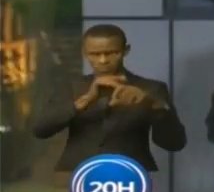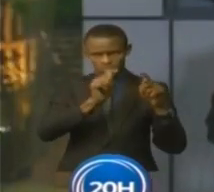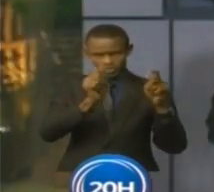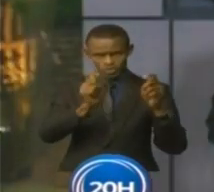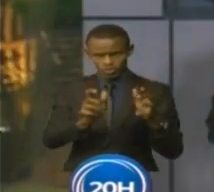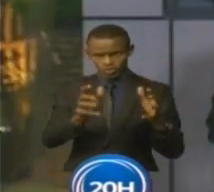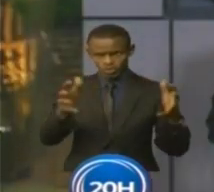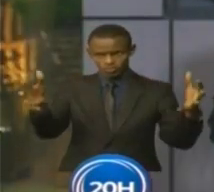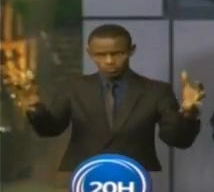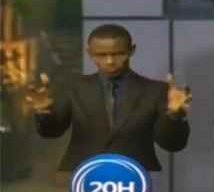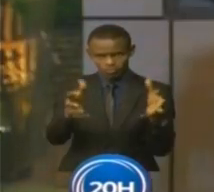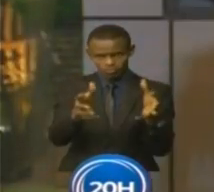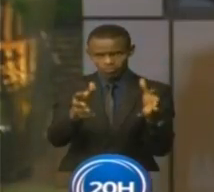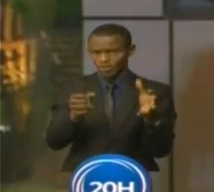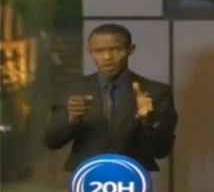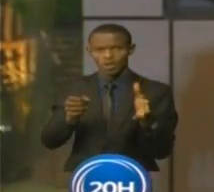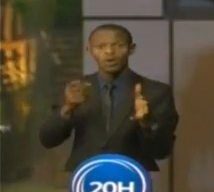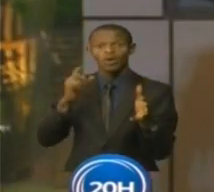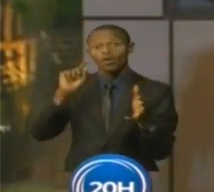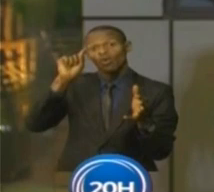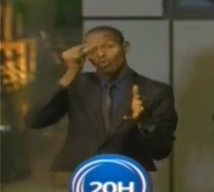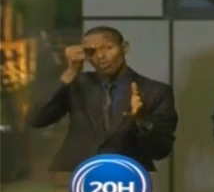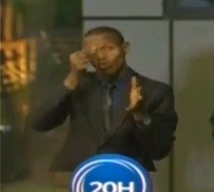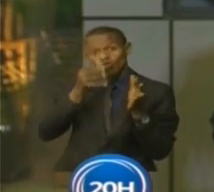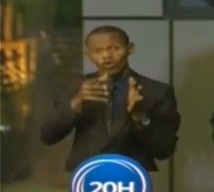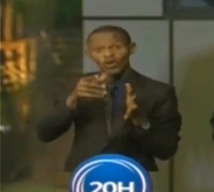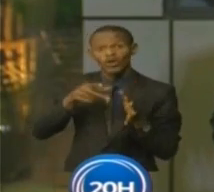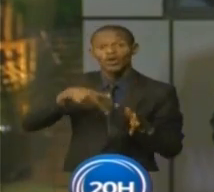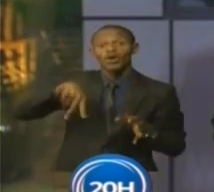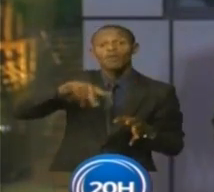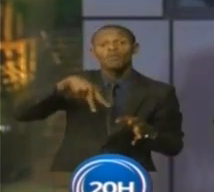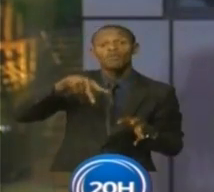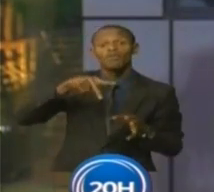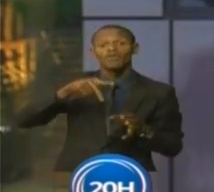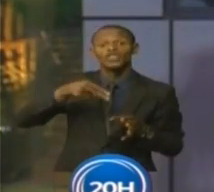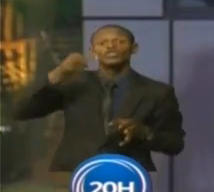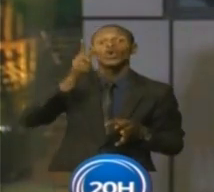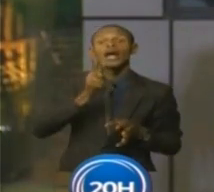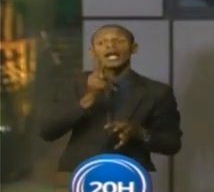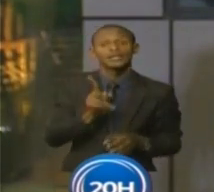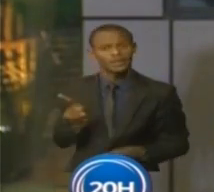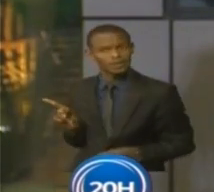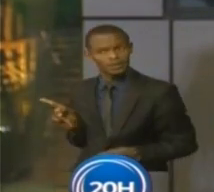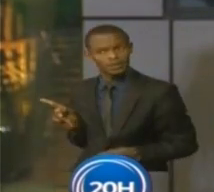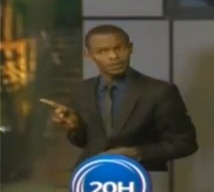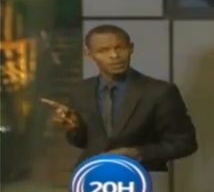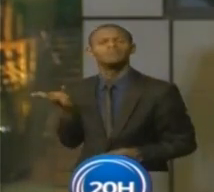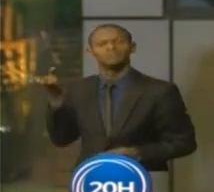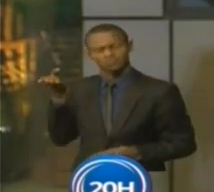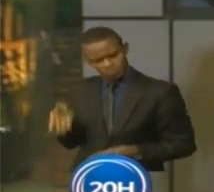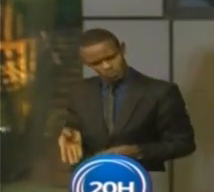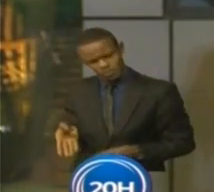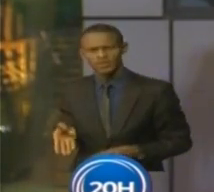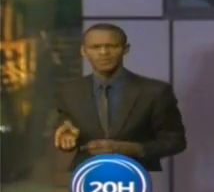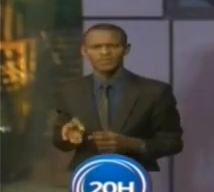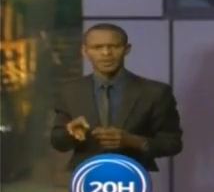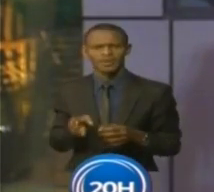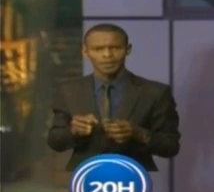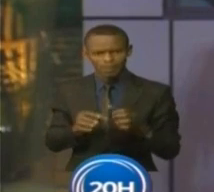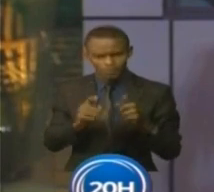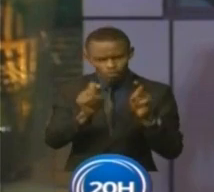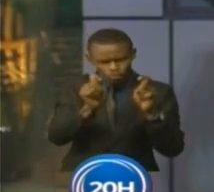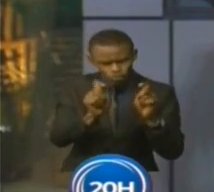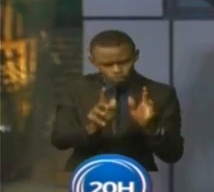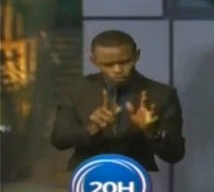pu évoluer pour réduire sensiblement la question de l'insécurité, surtout en ce qui